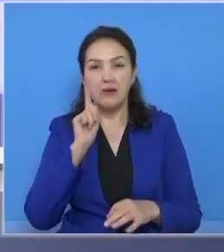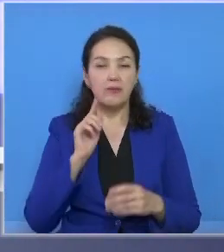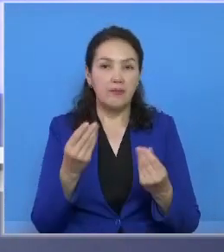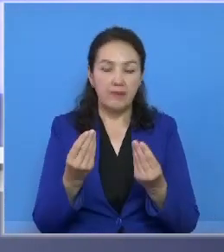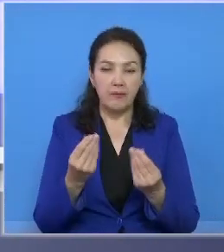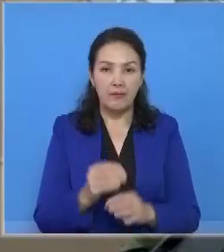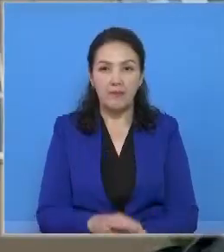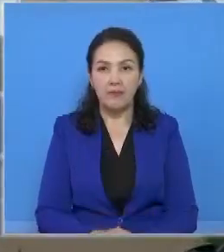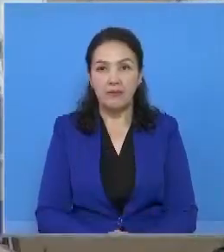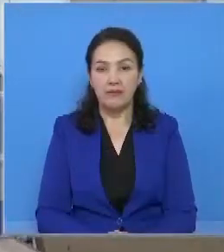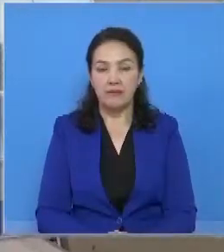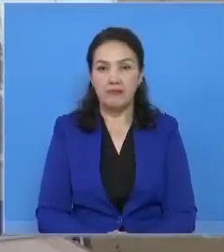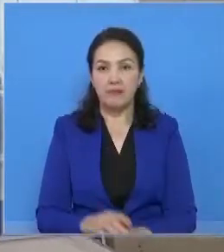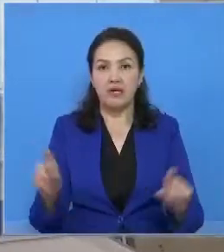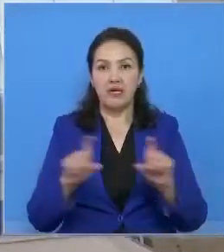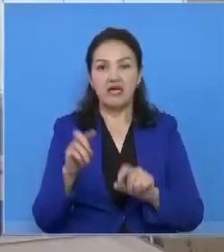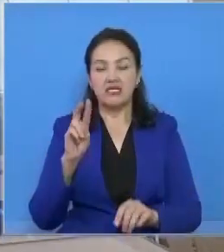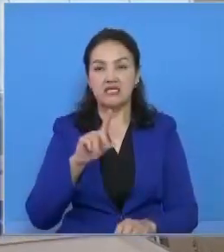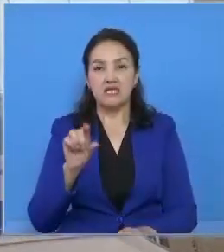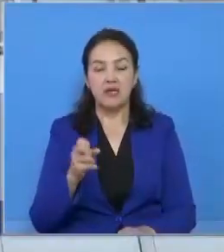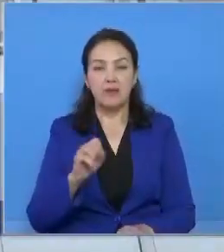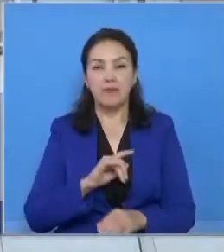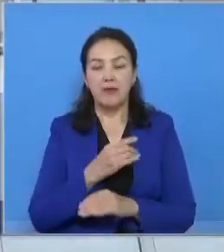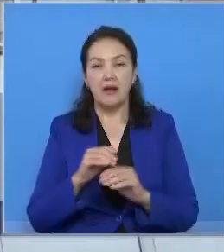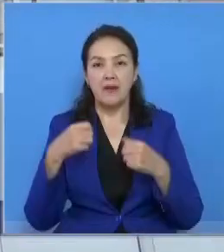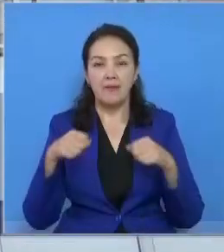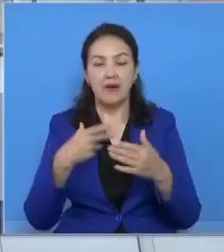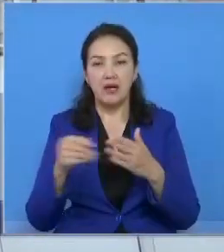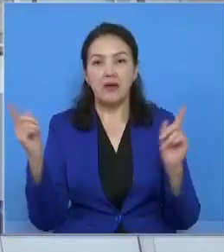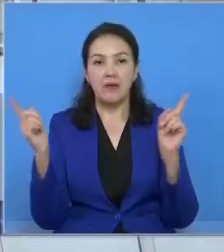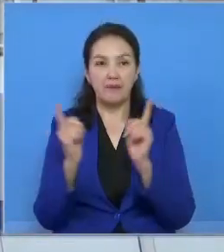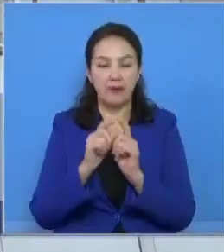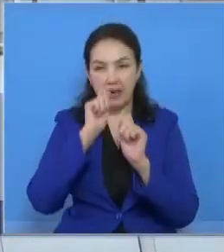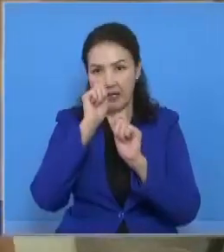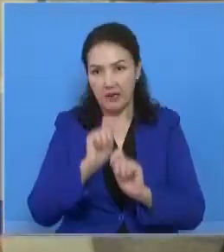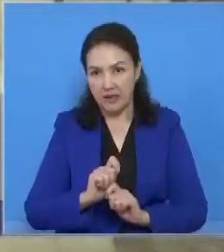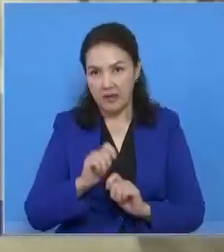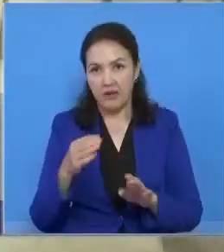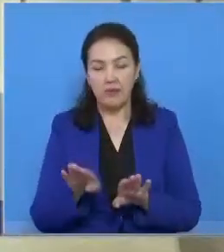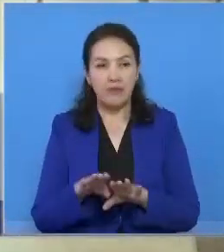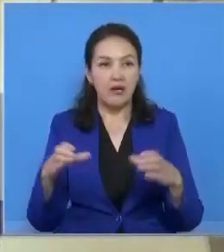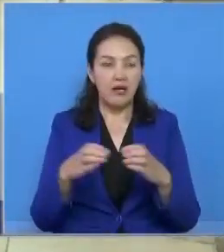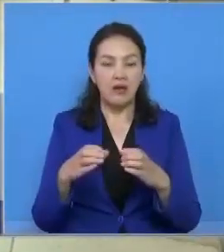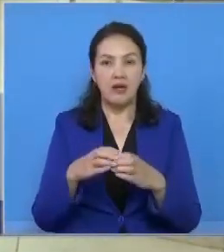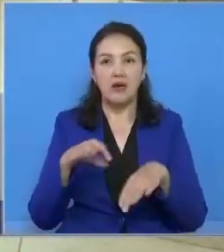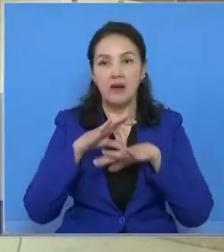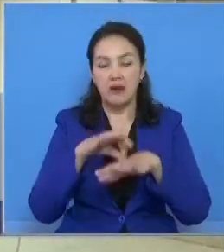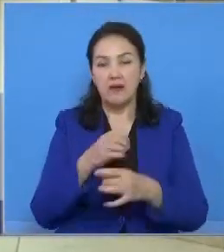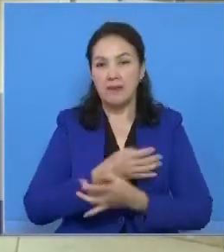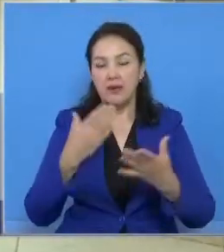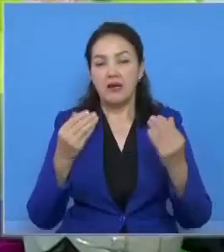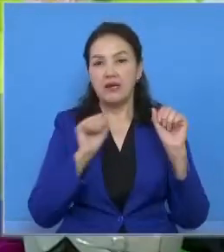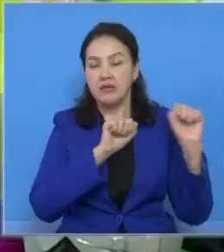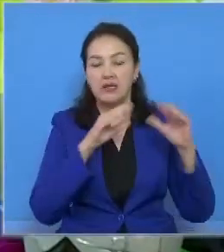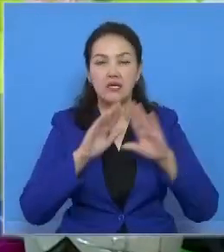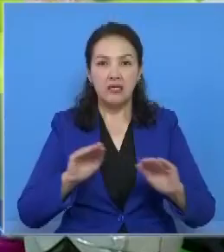ценами. В магазине «Зета» маленьких покупателей встречали аниматоры и дарили подарки. Эту акцию компания провела к празднику «День